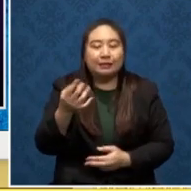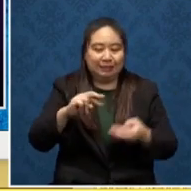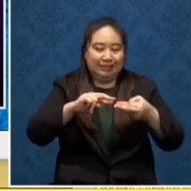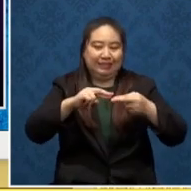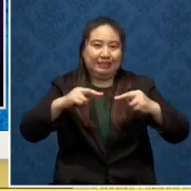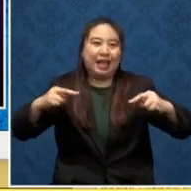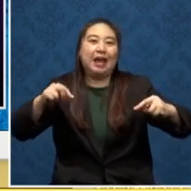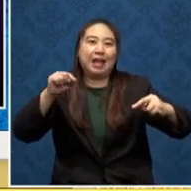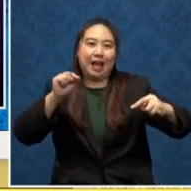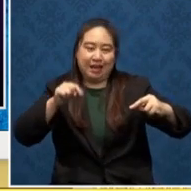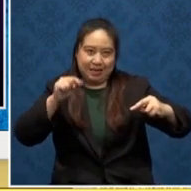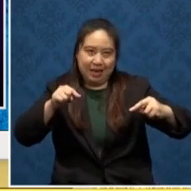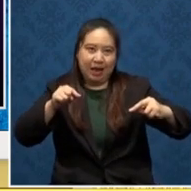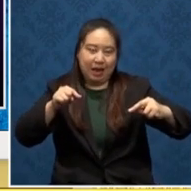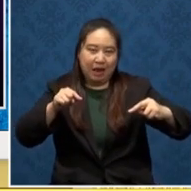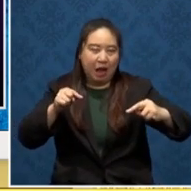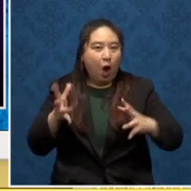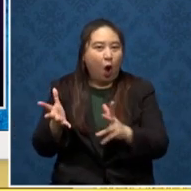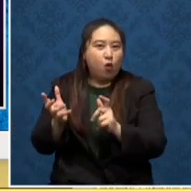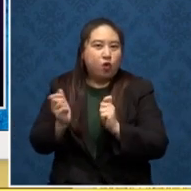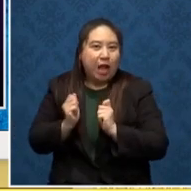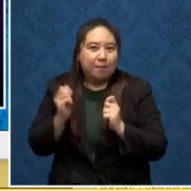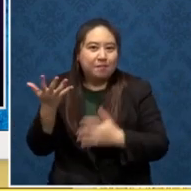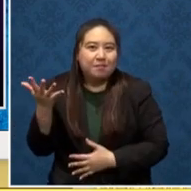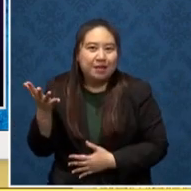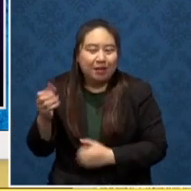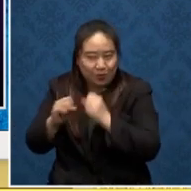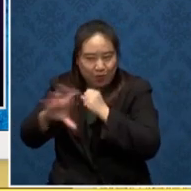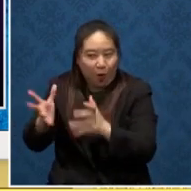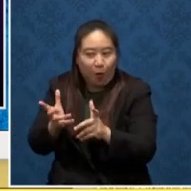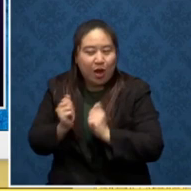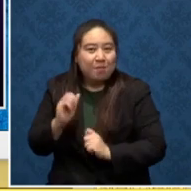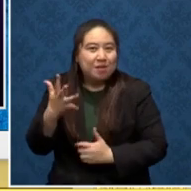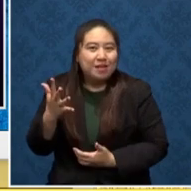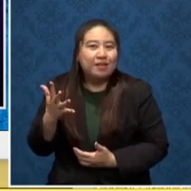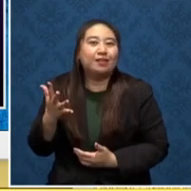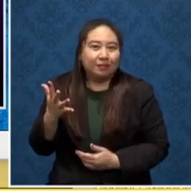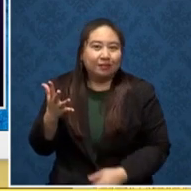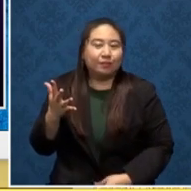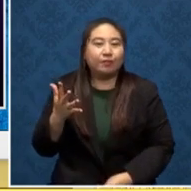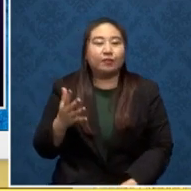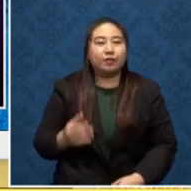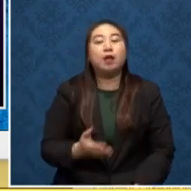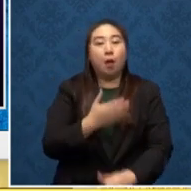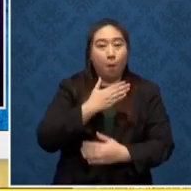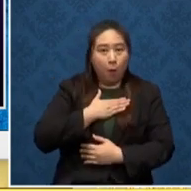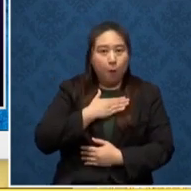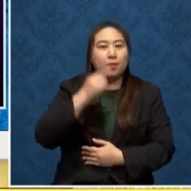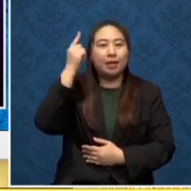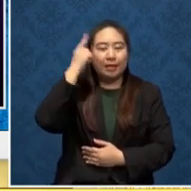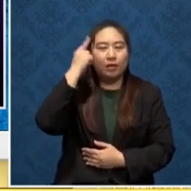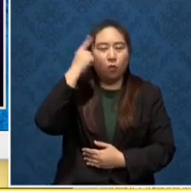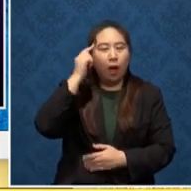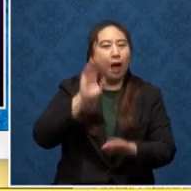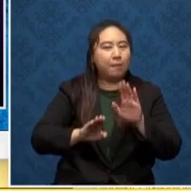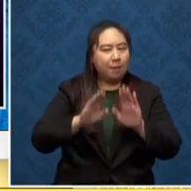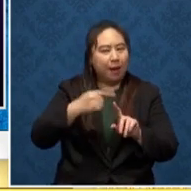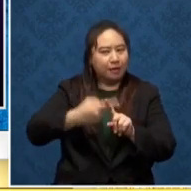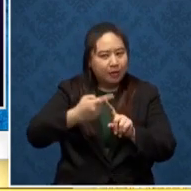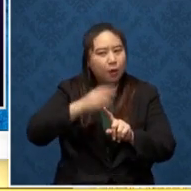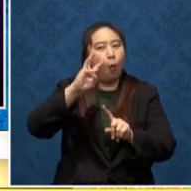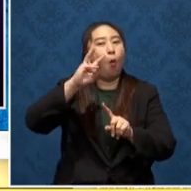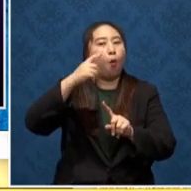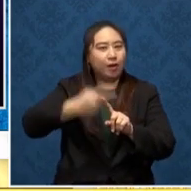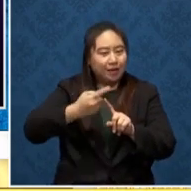มาตดตงโดยไมไดรับ bateriaจากกษาทช.แล้วเพราฉะนั้นหนึ่ผมคดวาไม่เกินหกเดือนหอเจ็เดือน